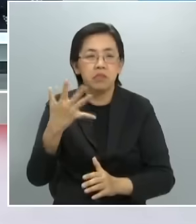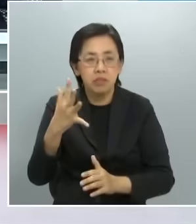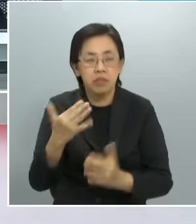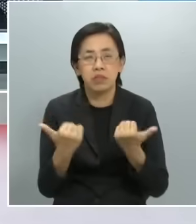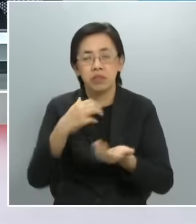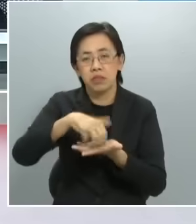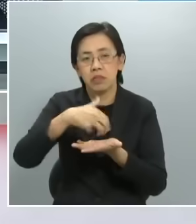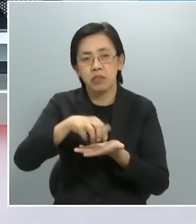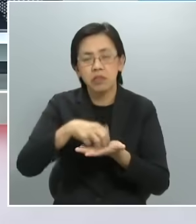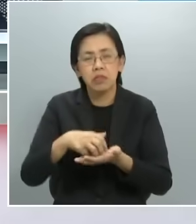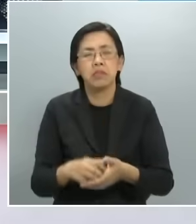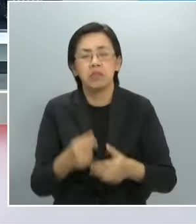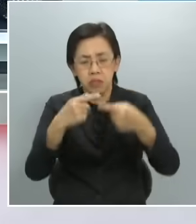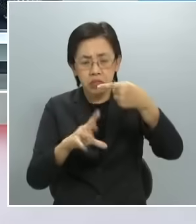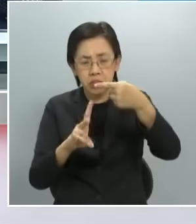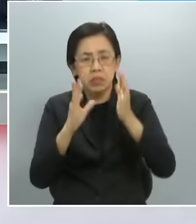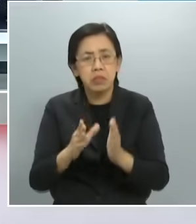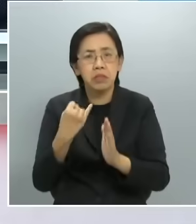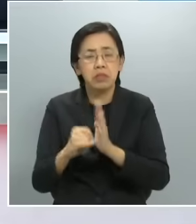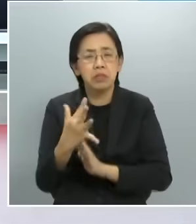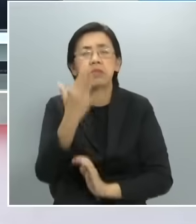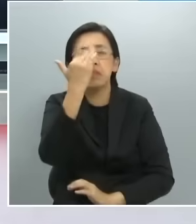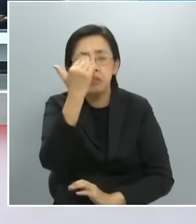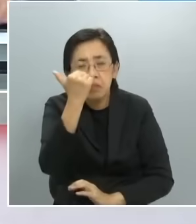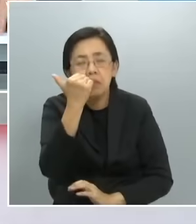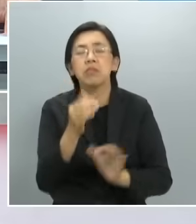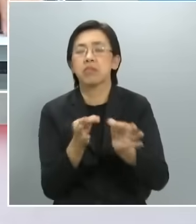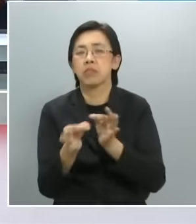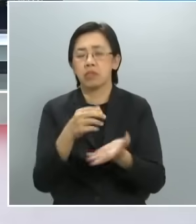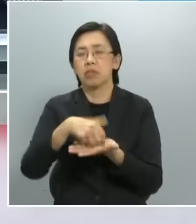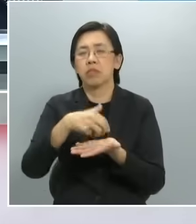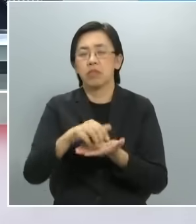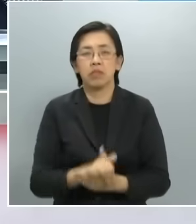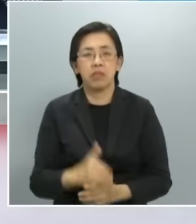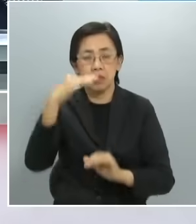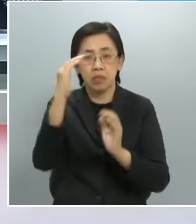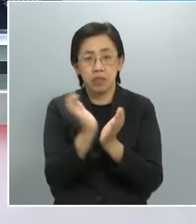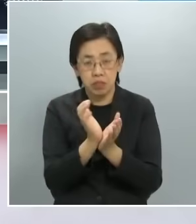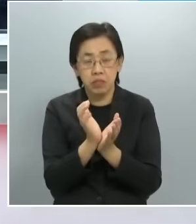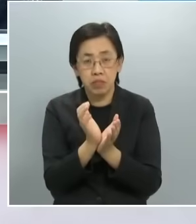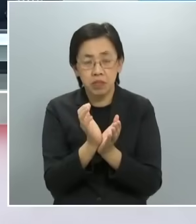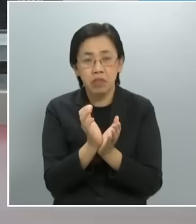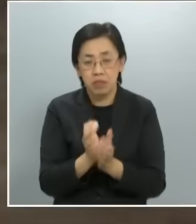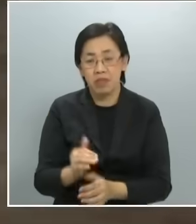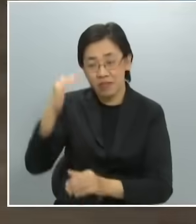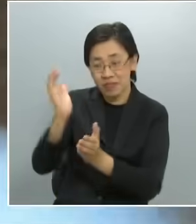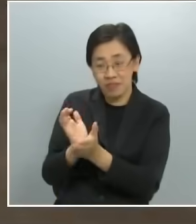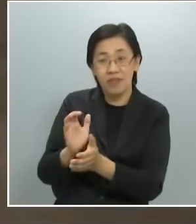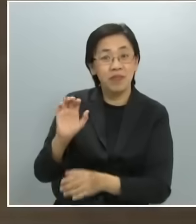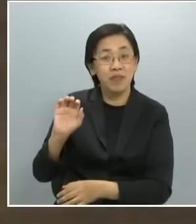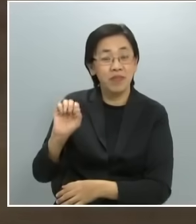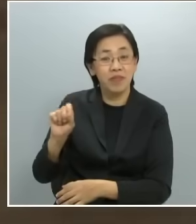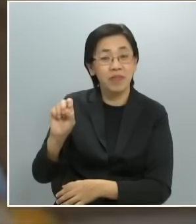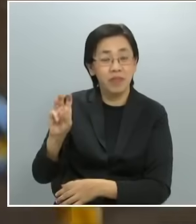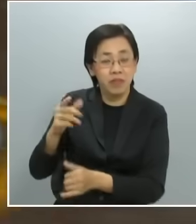จะเล่าให้ฟังเลยว่าไม่ถูกดำเนินคดีเพราะอะไรบ้างรายละเอียดเป็นยังไงนะครับโดยตำรวจที่อยู่ในเหตุการณ์ที่สารวัตรสิวถูกยิงเสียชีวิตนะครับที่